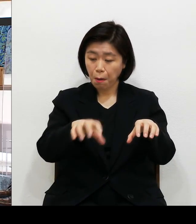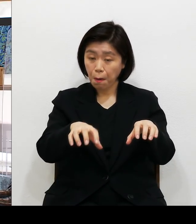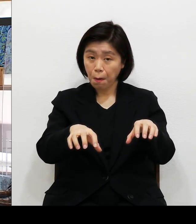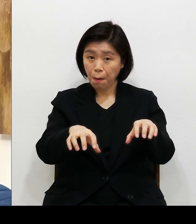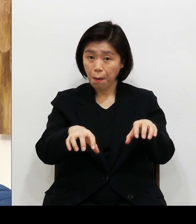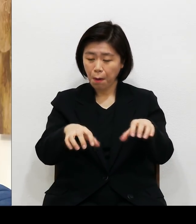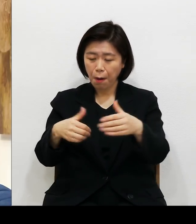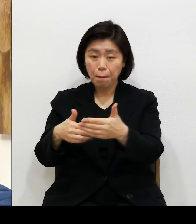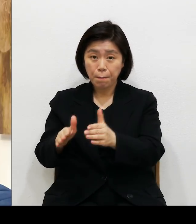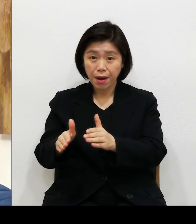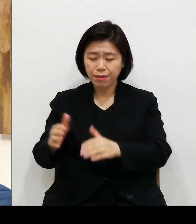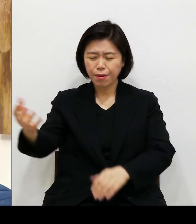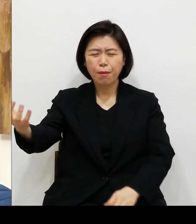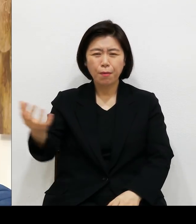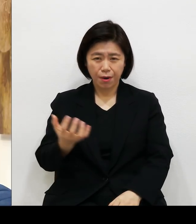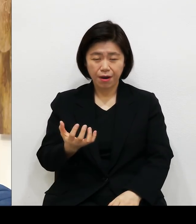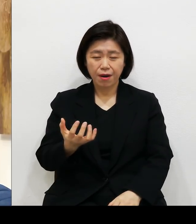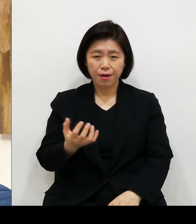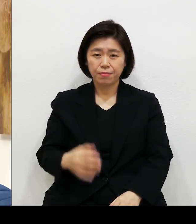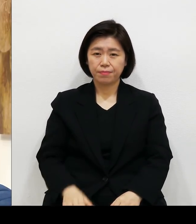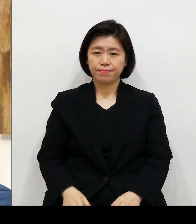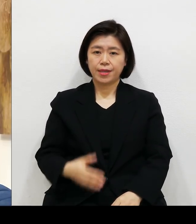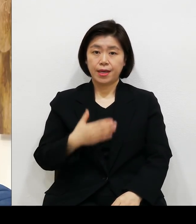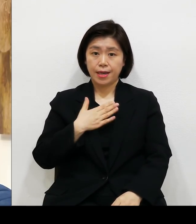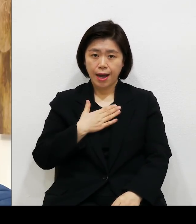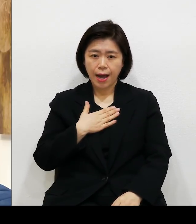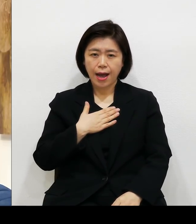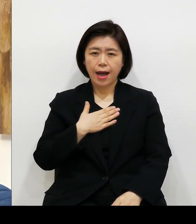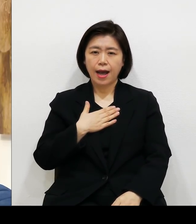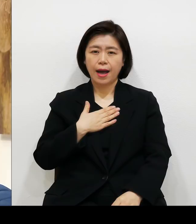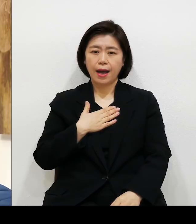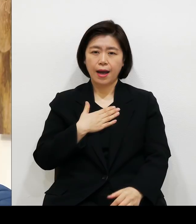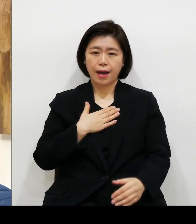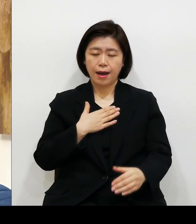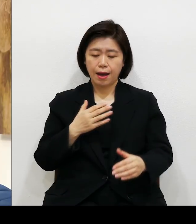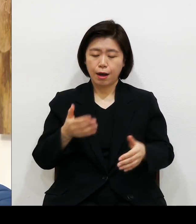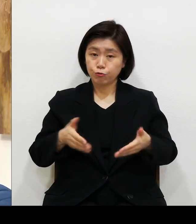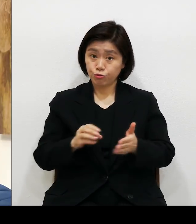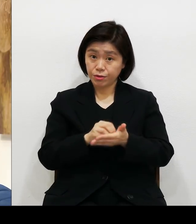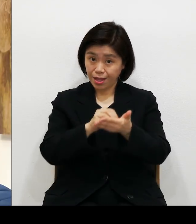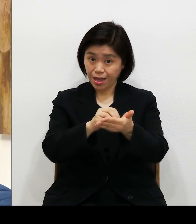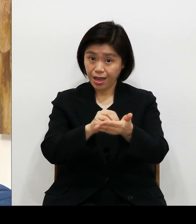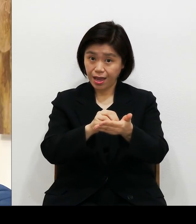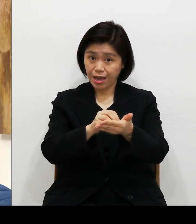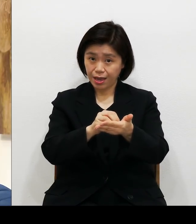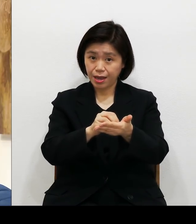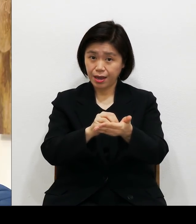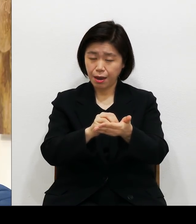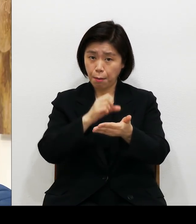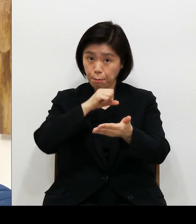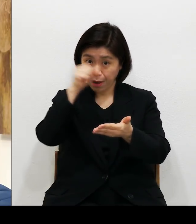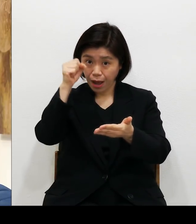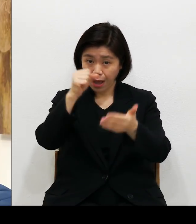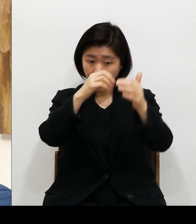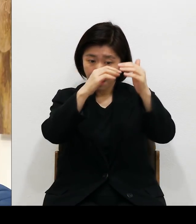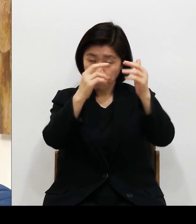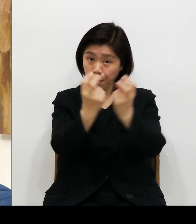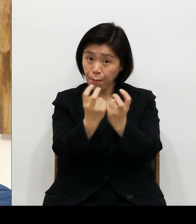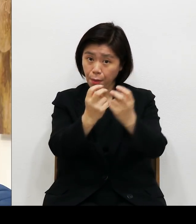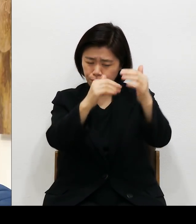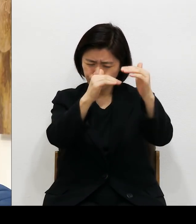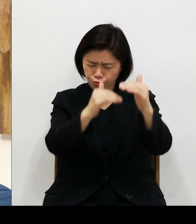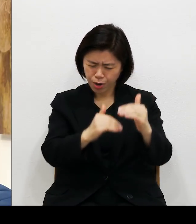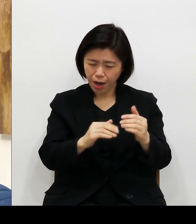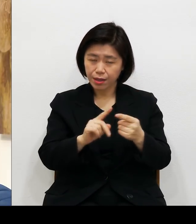해서 예. 제가 했던 가정법원과 제가 했던 구청을 통해서 이제 이 아이를 출생신고를 도와주려고 네. 한 거죠.